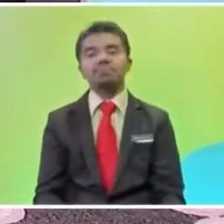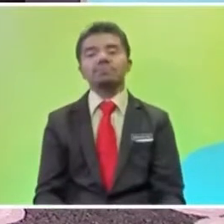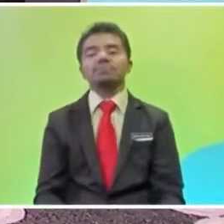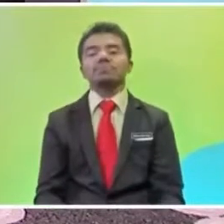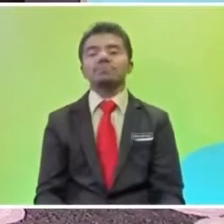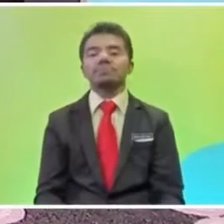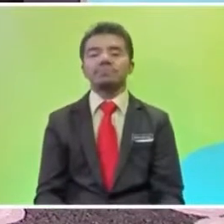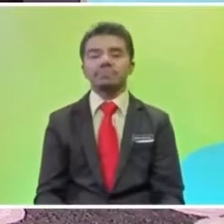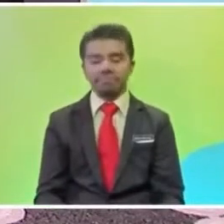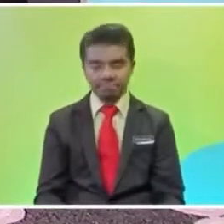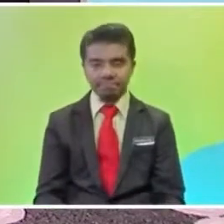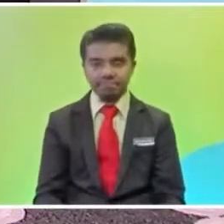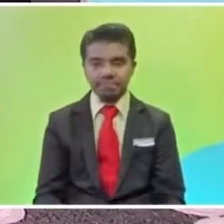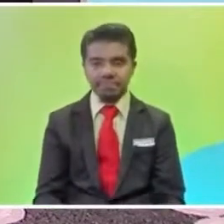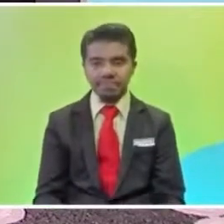penyalah